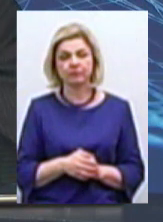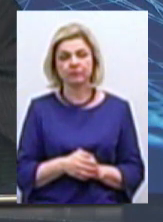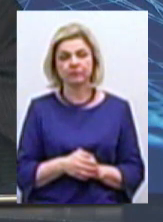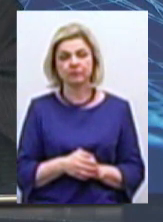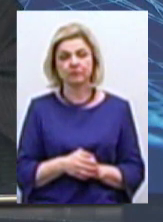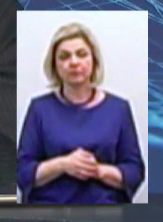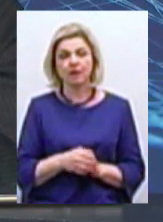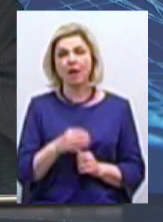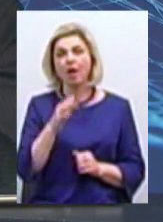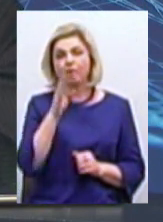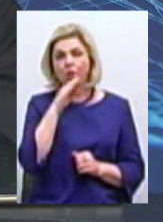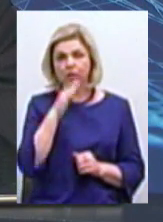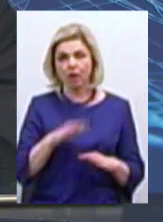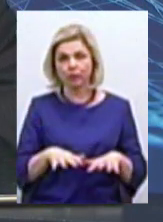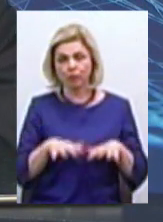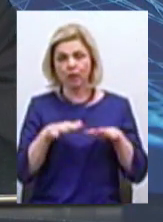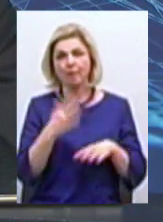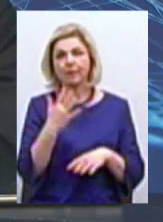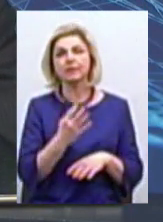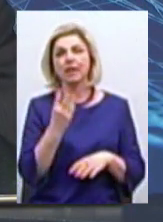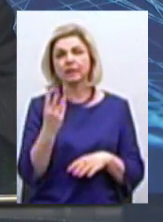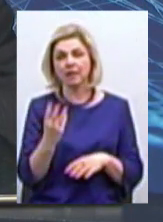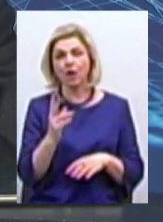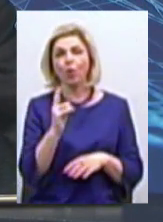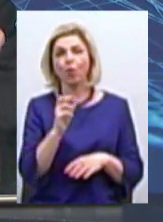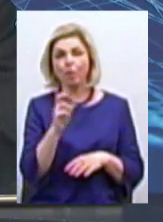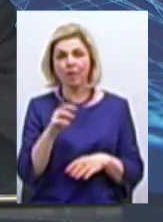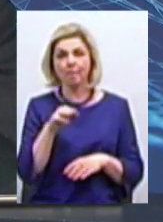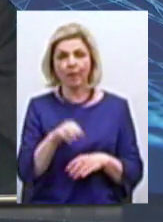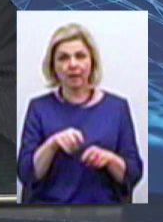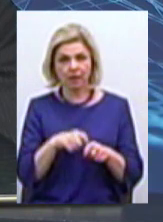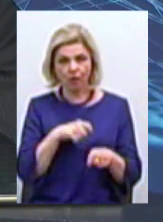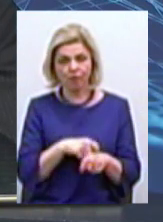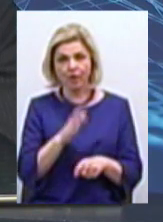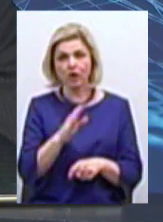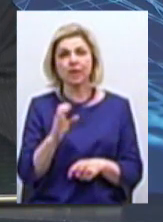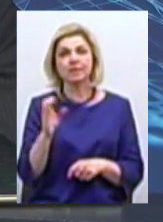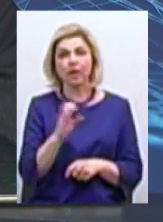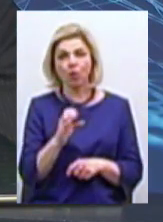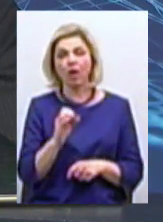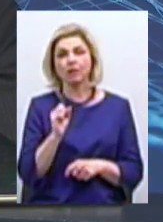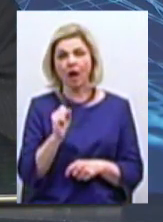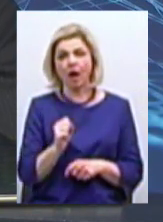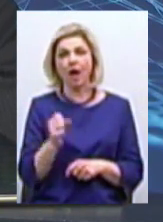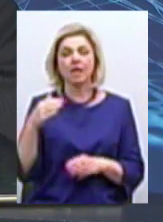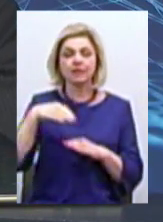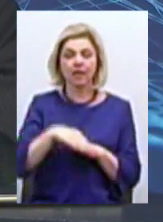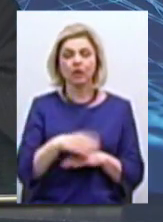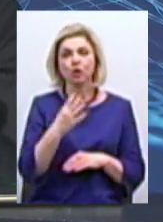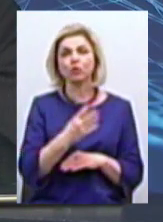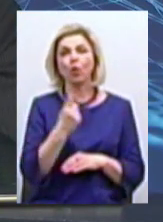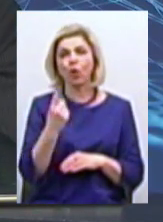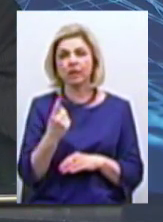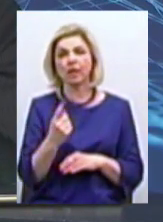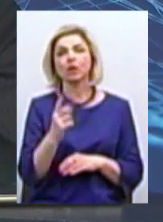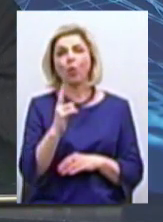приплив становив 53 кубічних метри в секунду, а скид становив 41 кубічний метр в секунду,